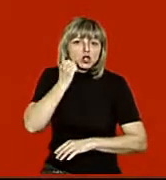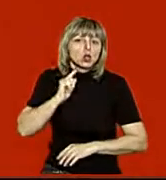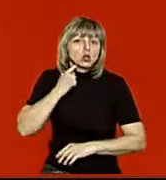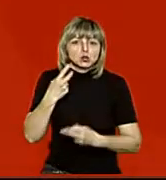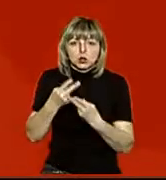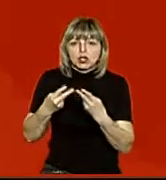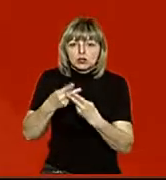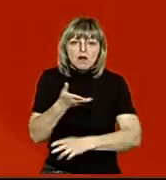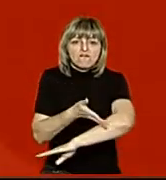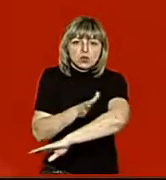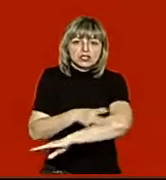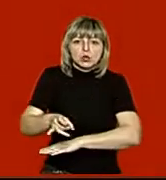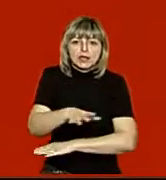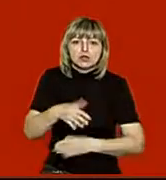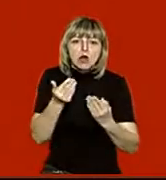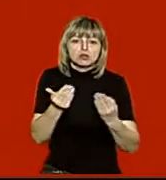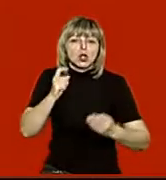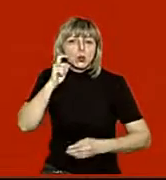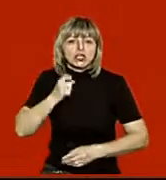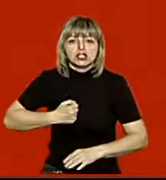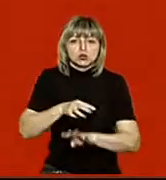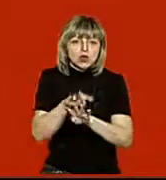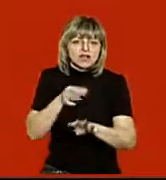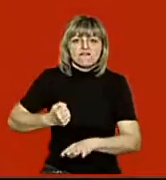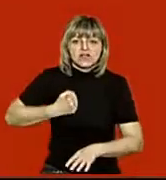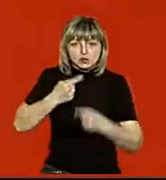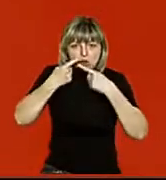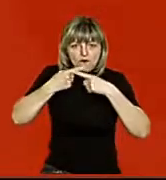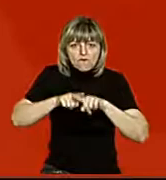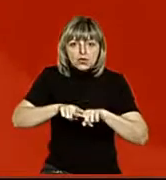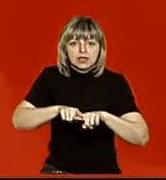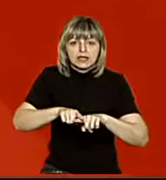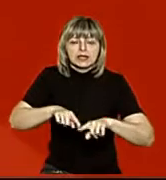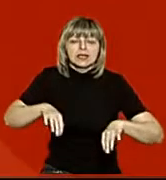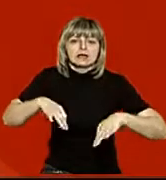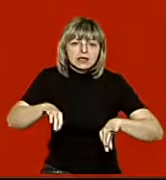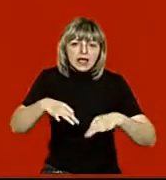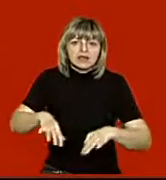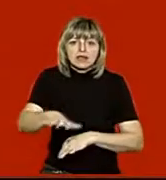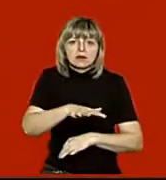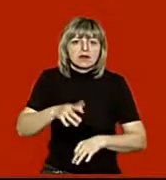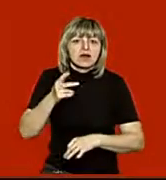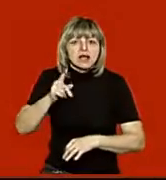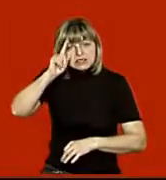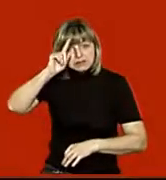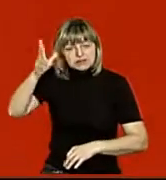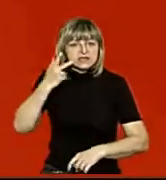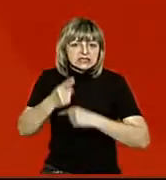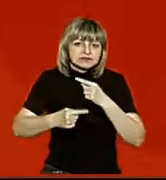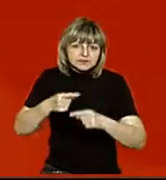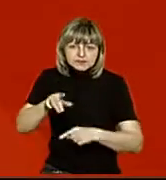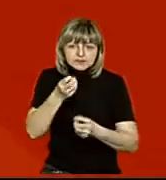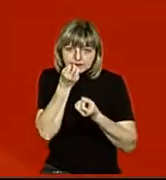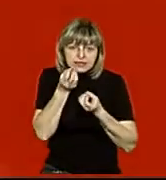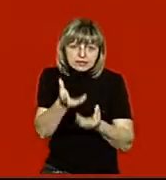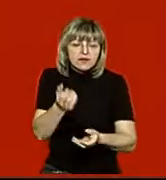Луцької тюрми Волинського регіонального музею українського війська військової техніки. На меморіальному комплексі «Вічна слава» обласного центру поклали